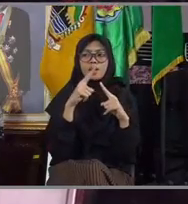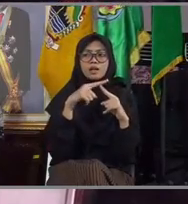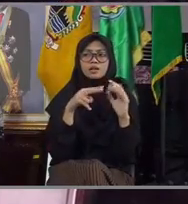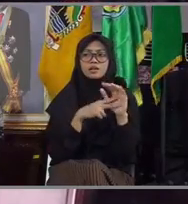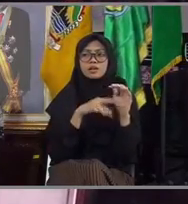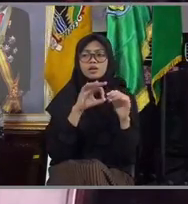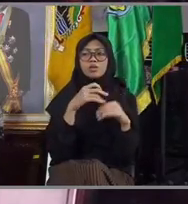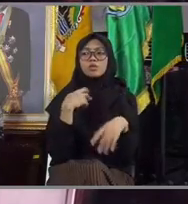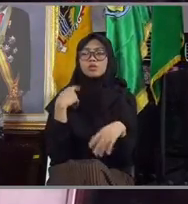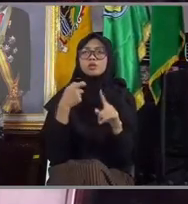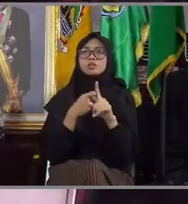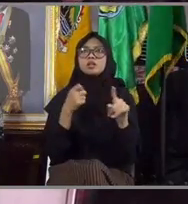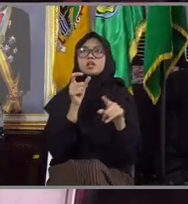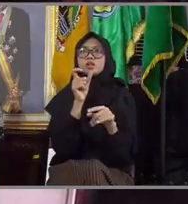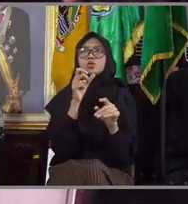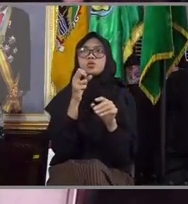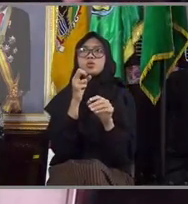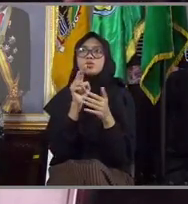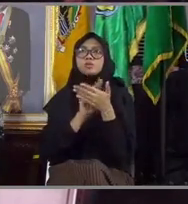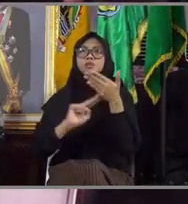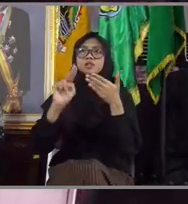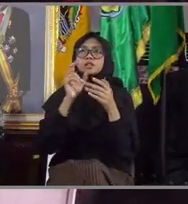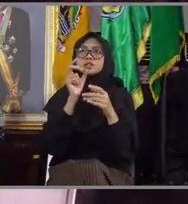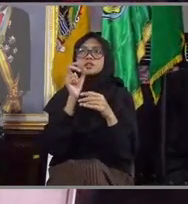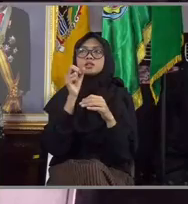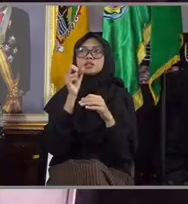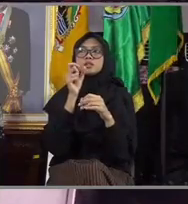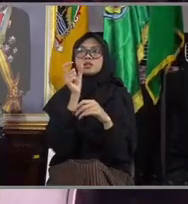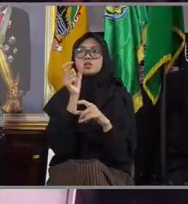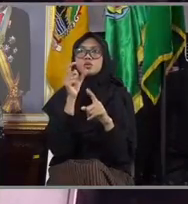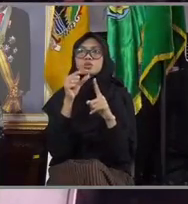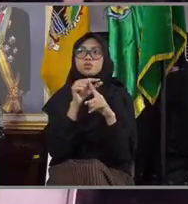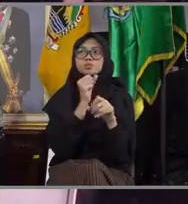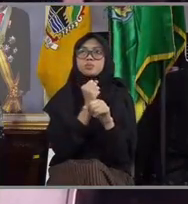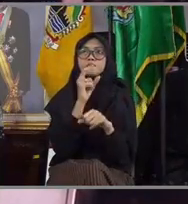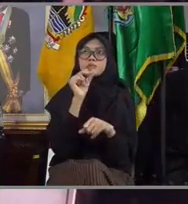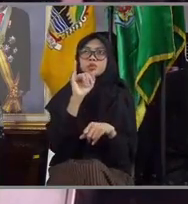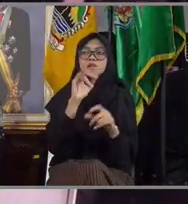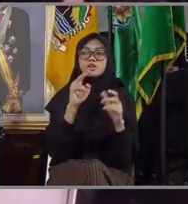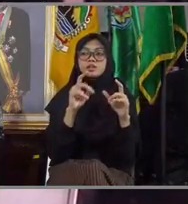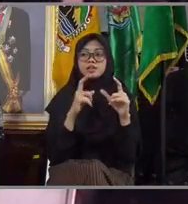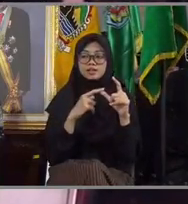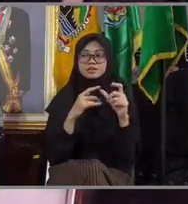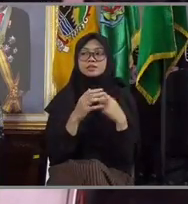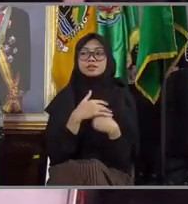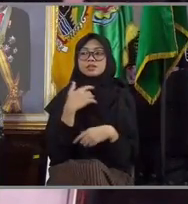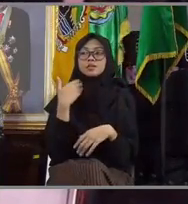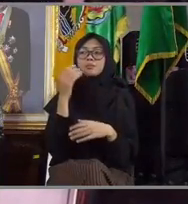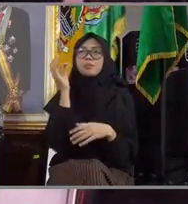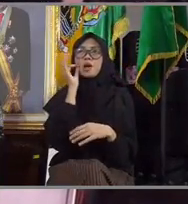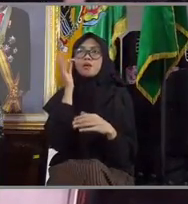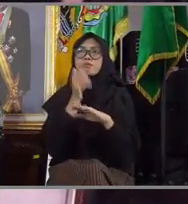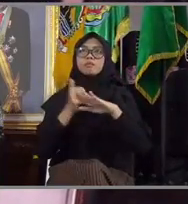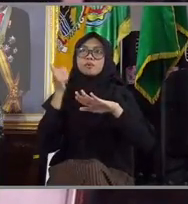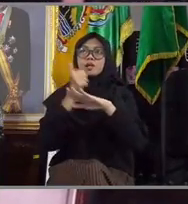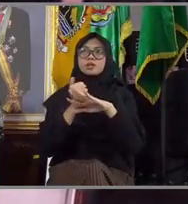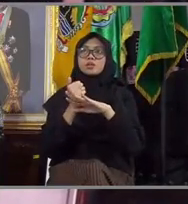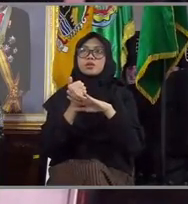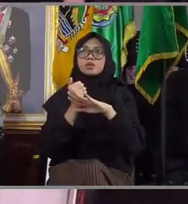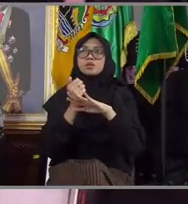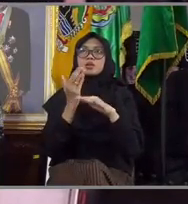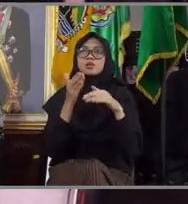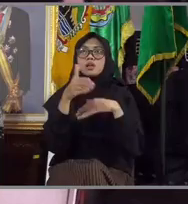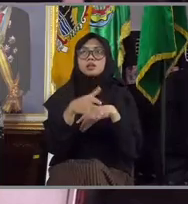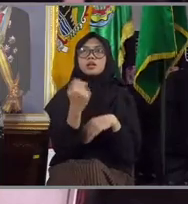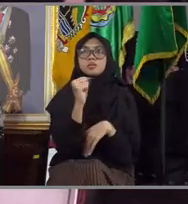yang pertama Mohon maaf Pak rektor nggak bisa Soalnya Dedek yang kedua kami baru saja melakukan kuliah kerja